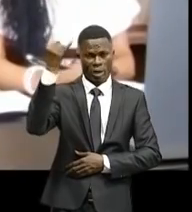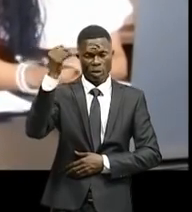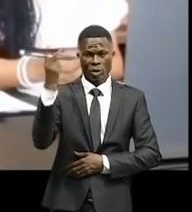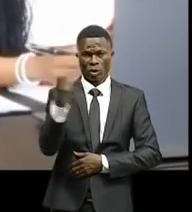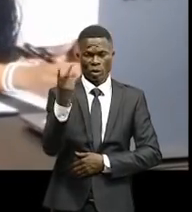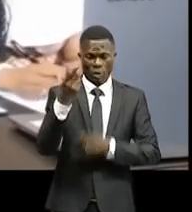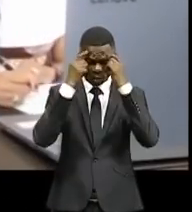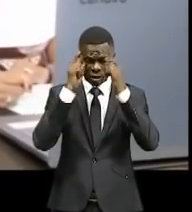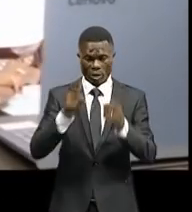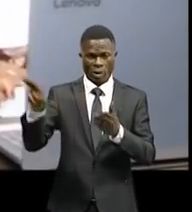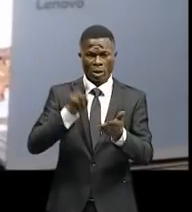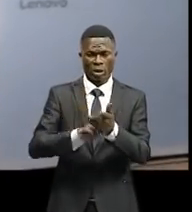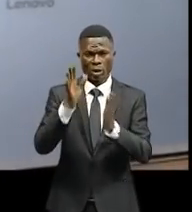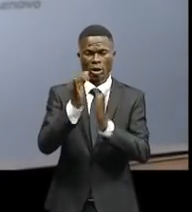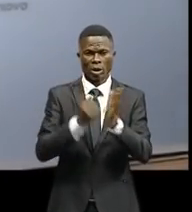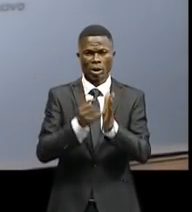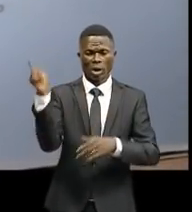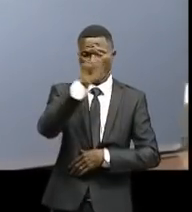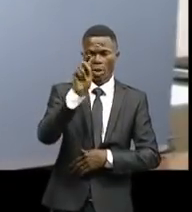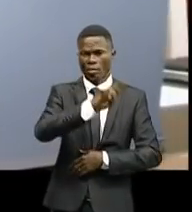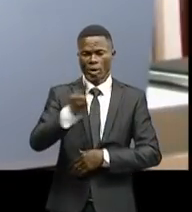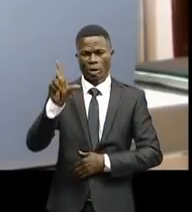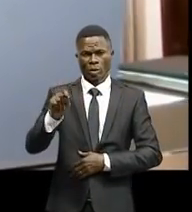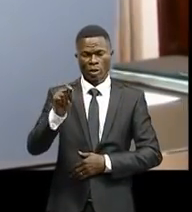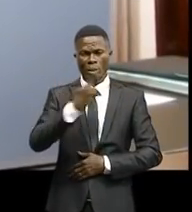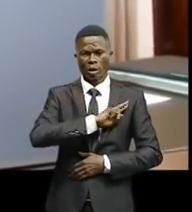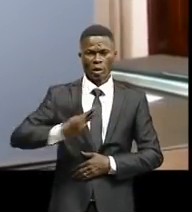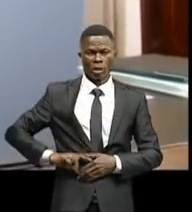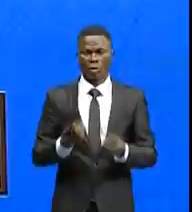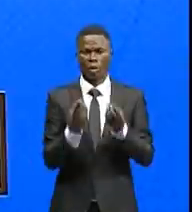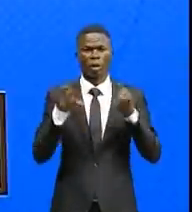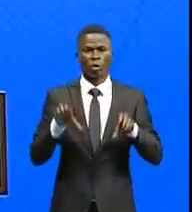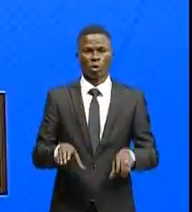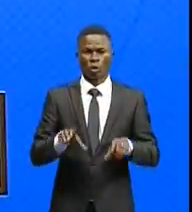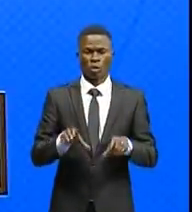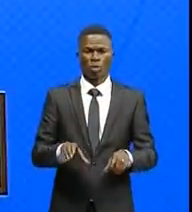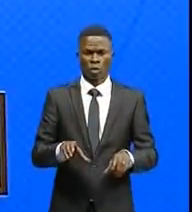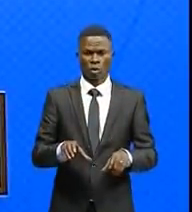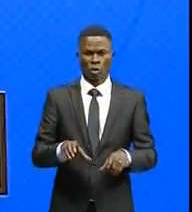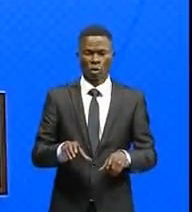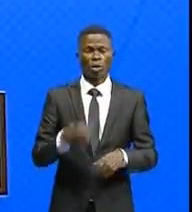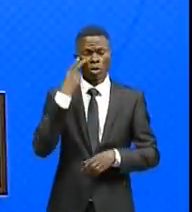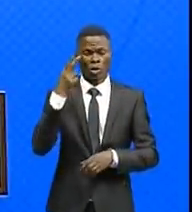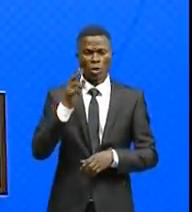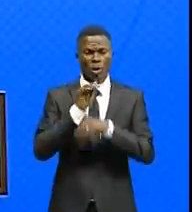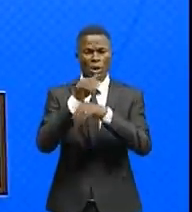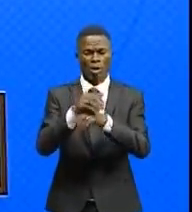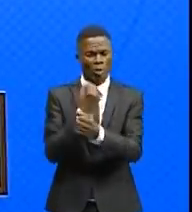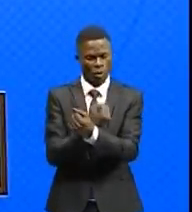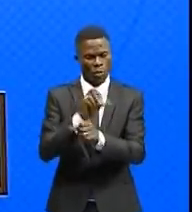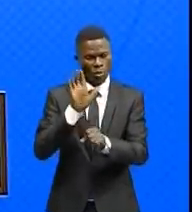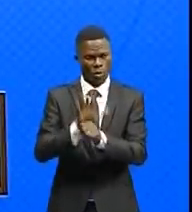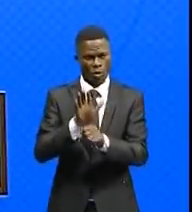deux résolutions signées le 16 avril 2020, la République démocratique du Congo s'est vue attribuer